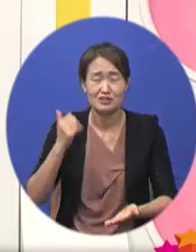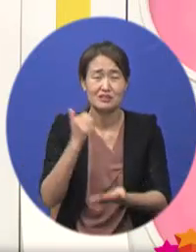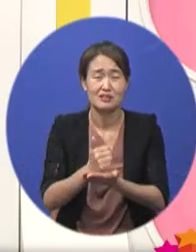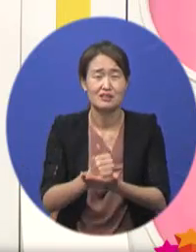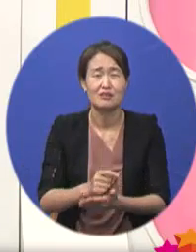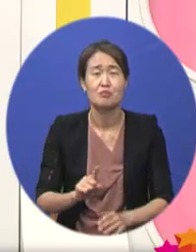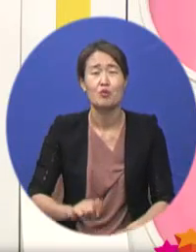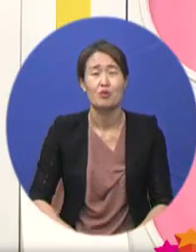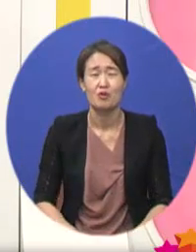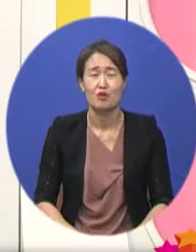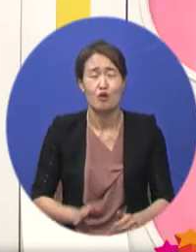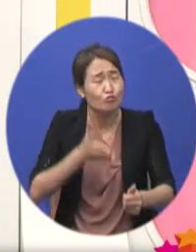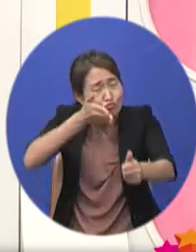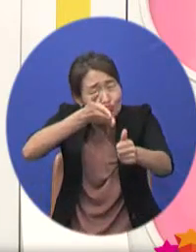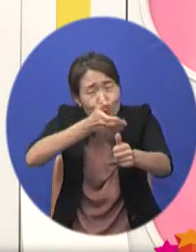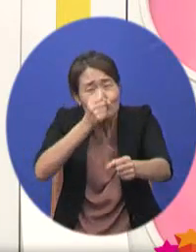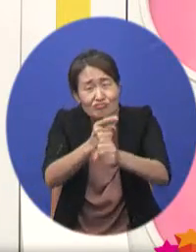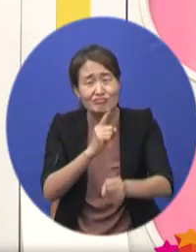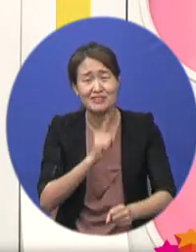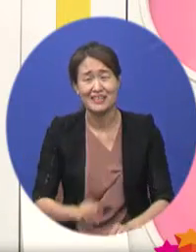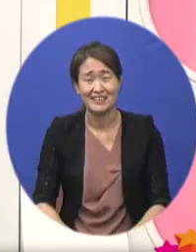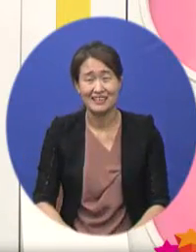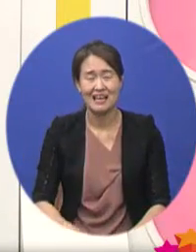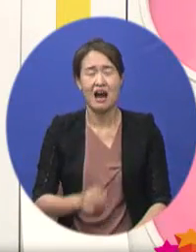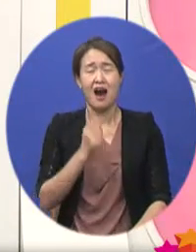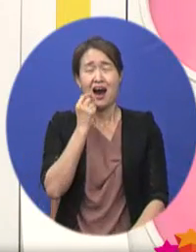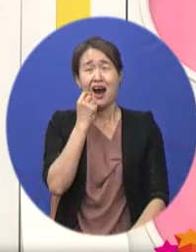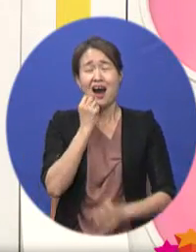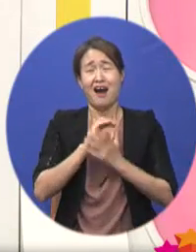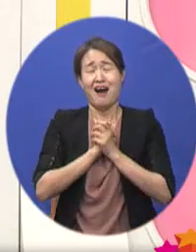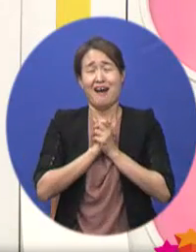구청장한테 그렇게 아이고. 부탁까지 해놨다니까 잘못이라고.